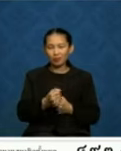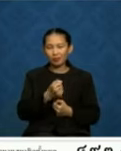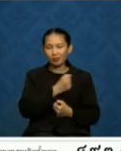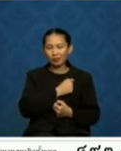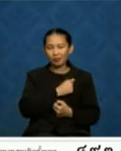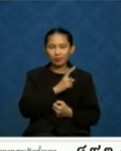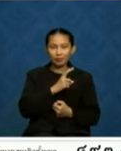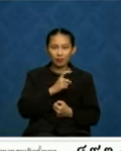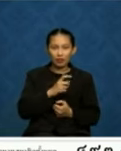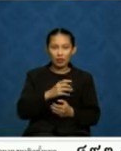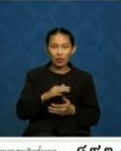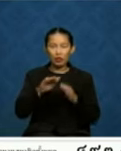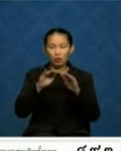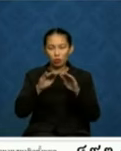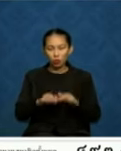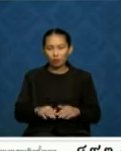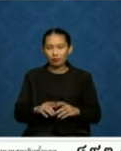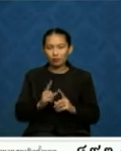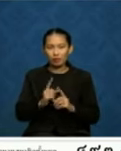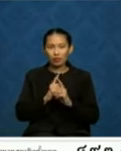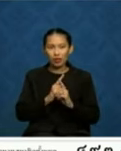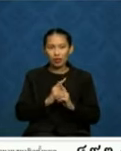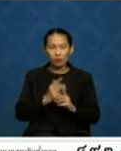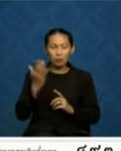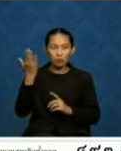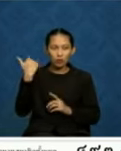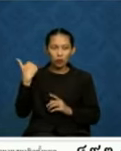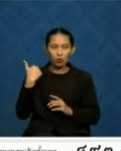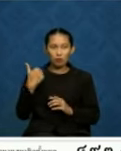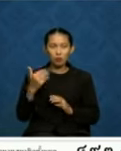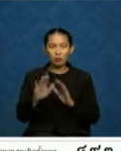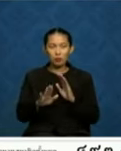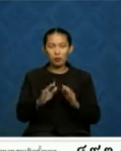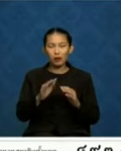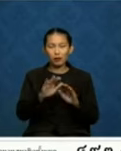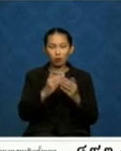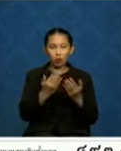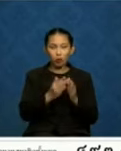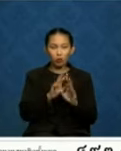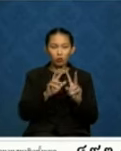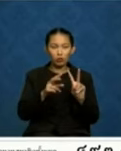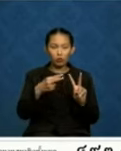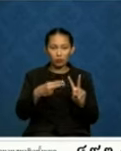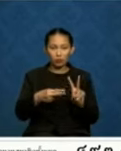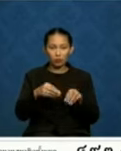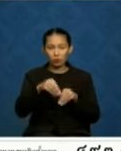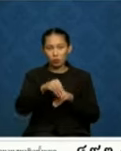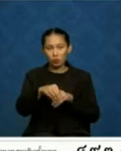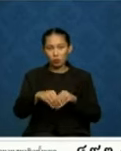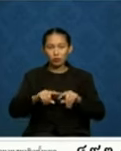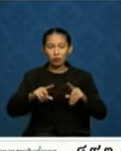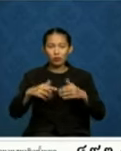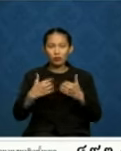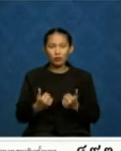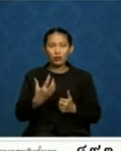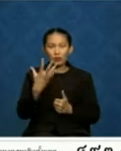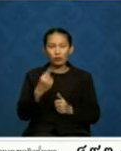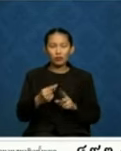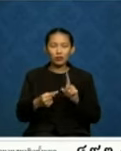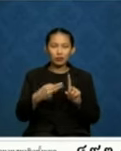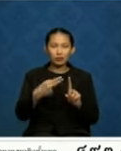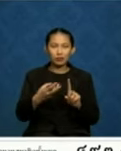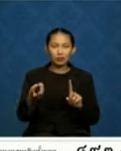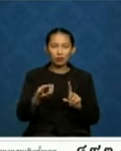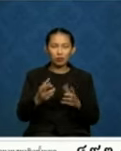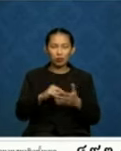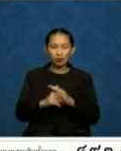ได้ก็ลดลงมาตามลำดับจากเดิมเคยมีประมาณ 20,000 ครอบครัวที่ปลูกยาสูบตอนนี้ก็เหลือประมาณ 10,000 เศษเท่านั้นเองลดล